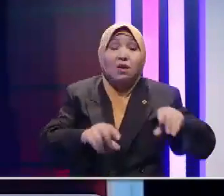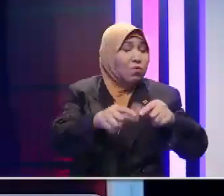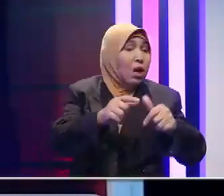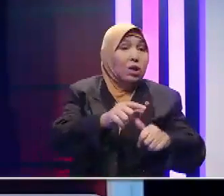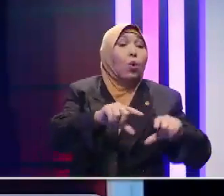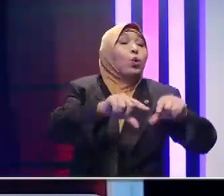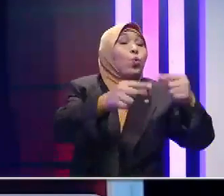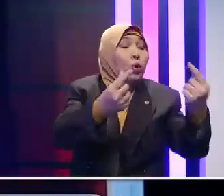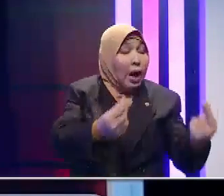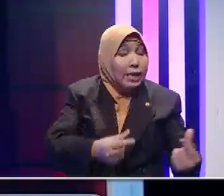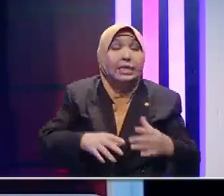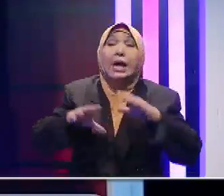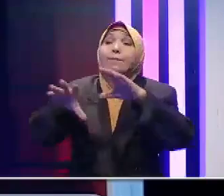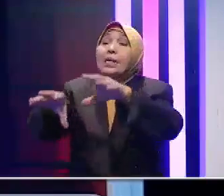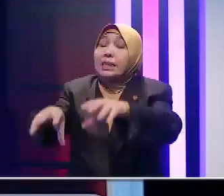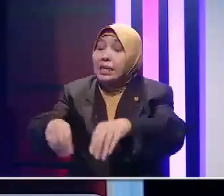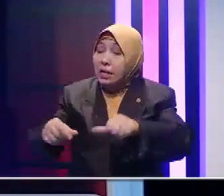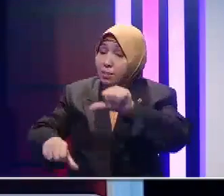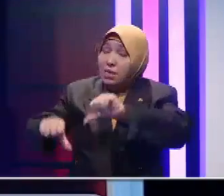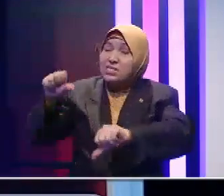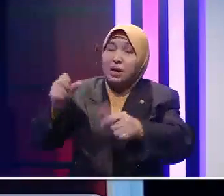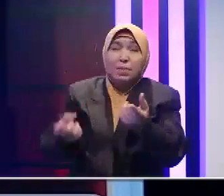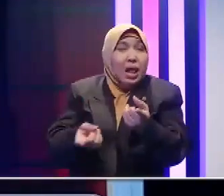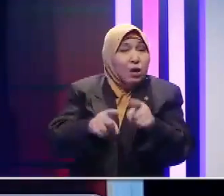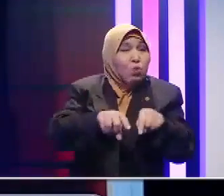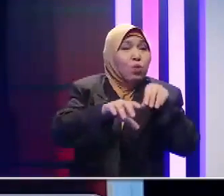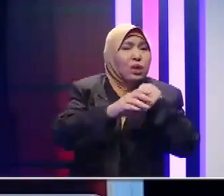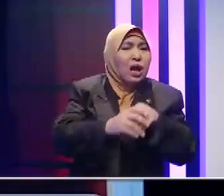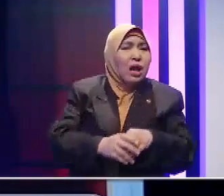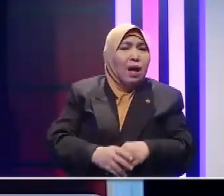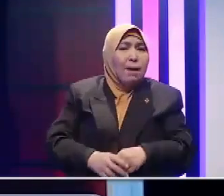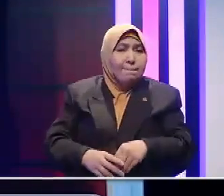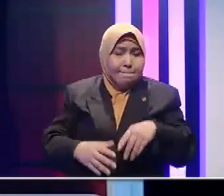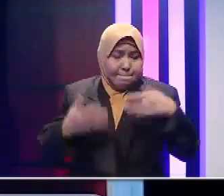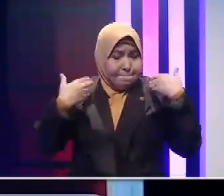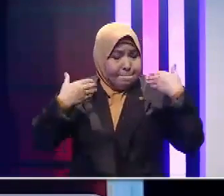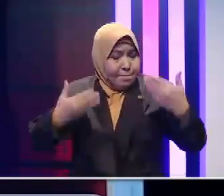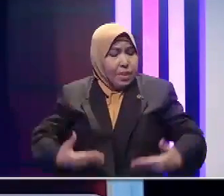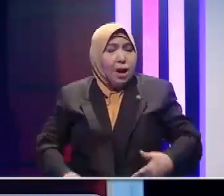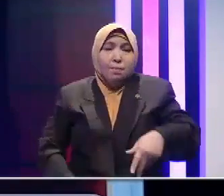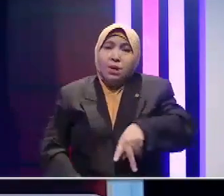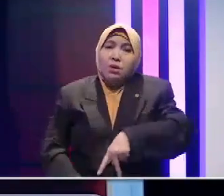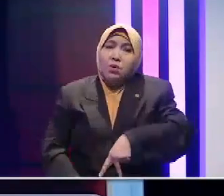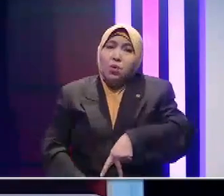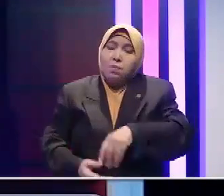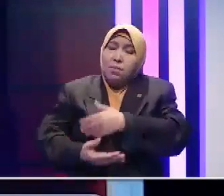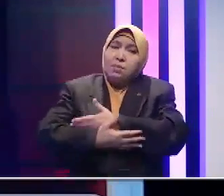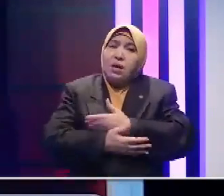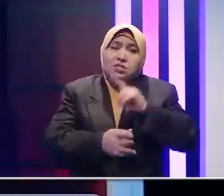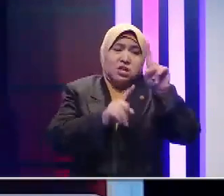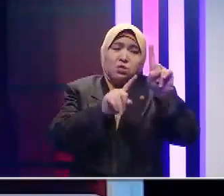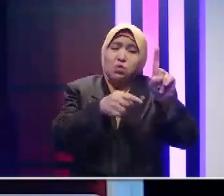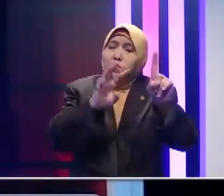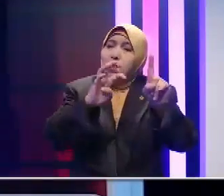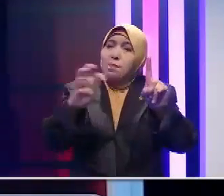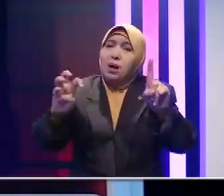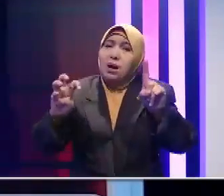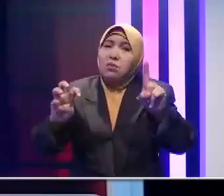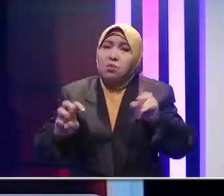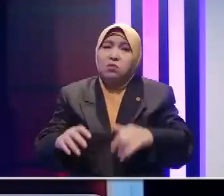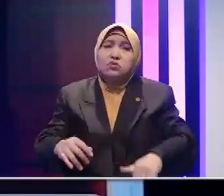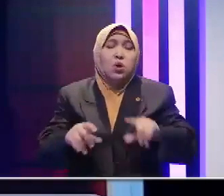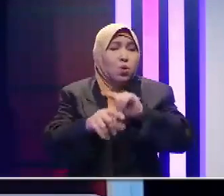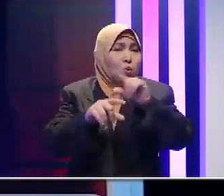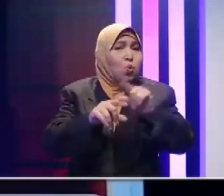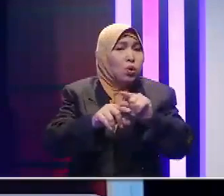Quran yang mengiktiraf sains. Perkara-perkara yang berlaku dalam perut ibu janin 1400 tahun yang lepas, kalau kajian-kajian sains